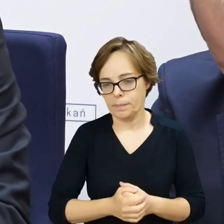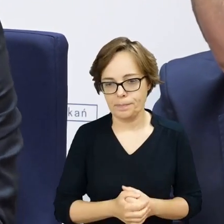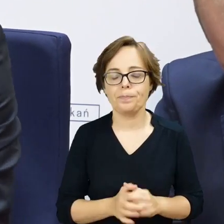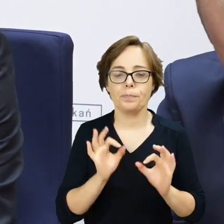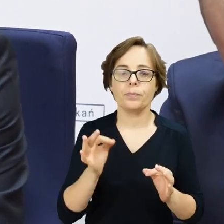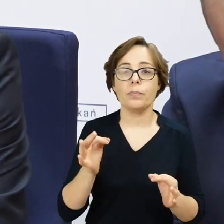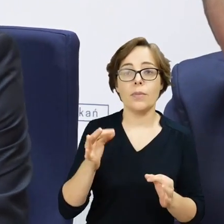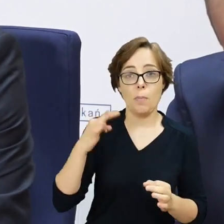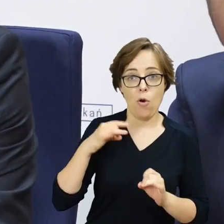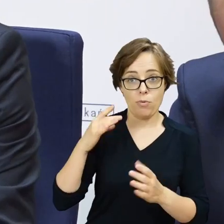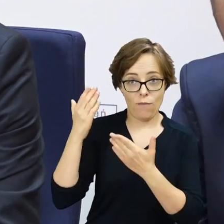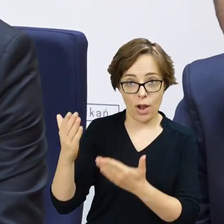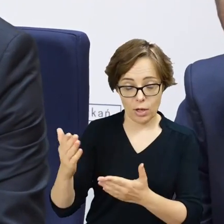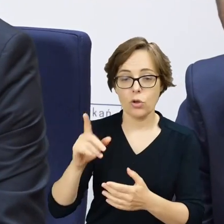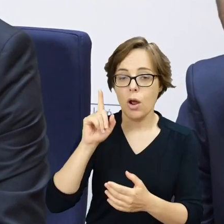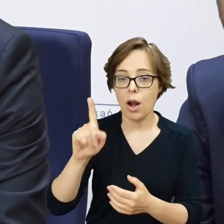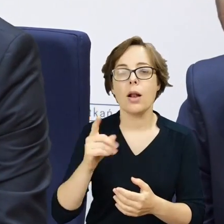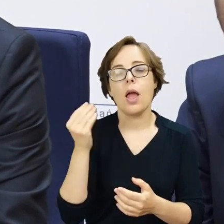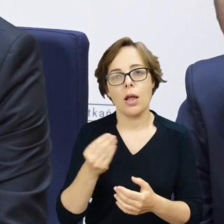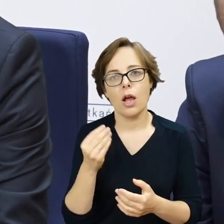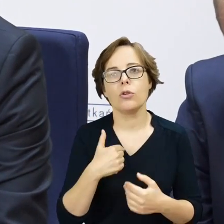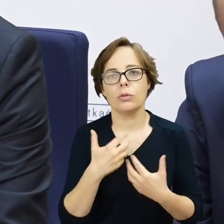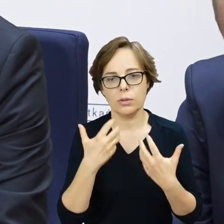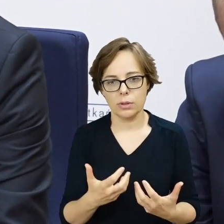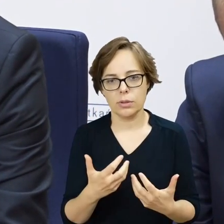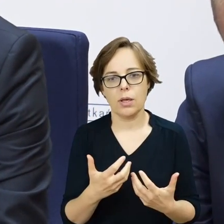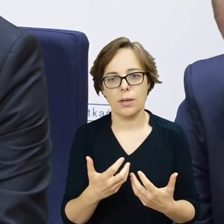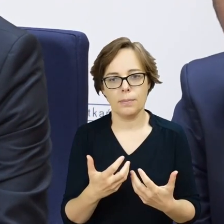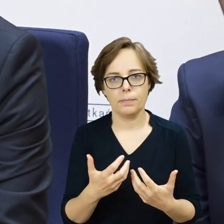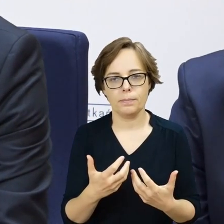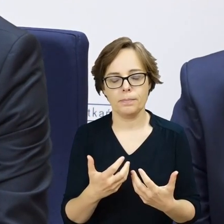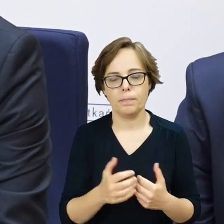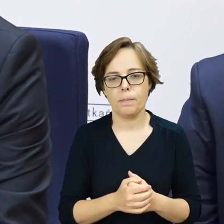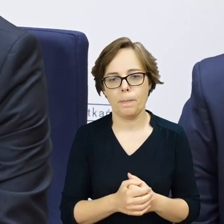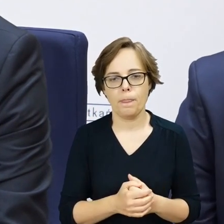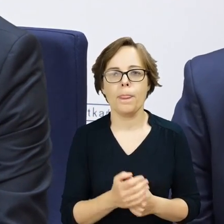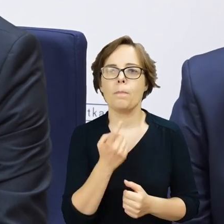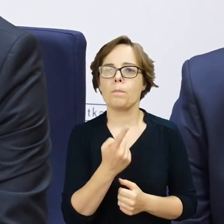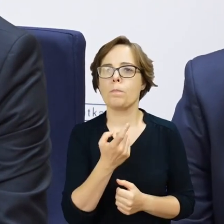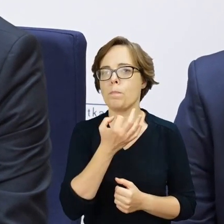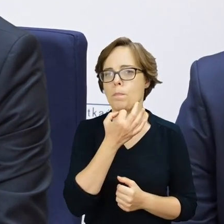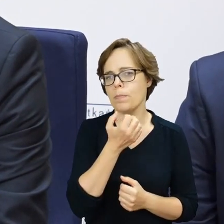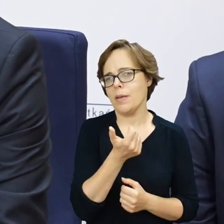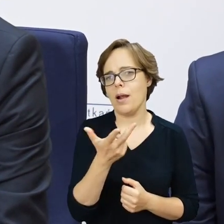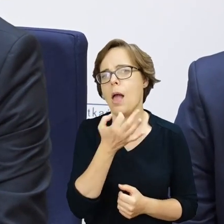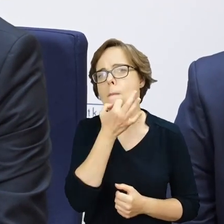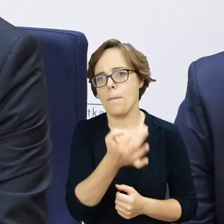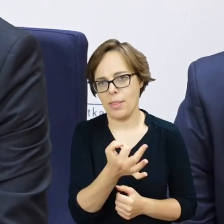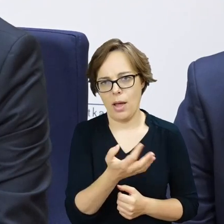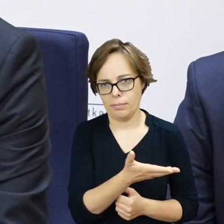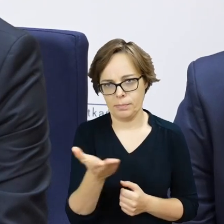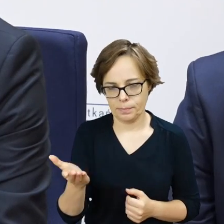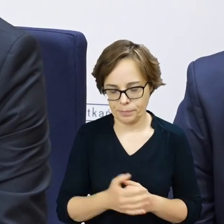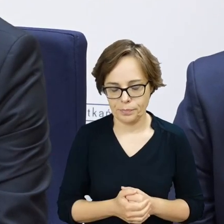słuchaczy, na potrzeby publiczności postawić takie pytania problemowe. Czy z punktu